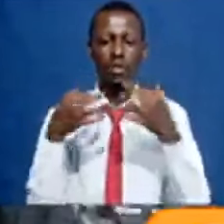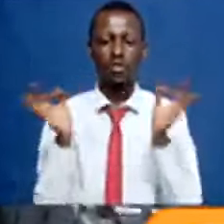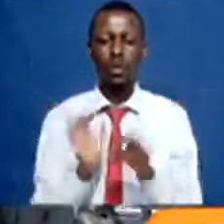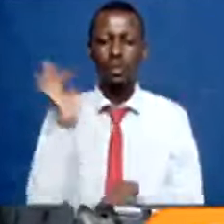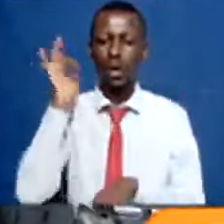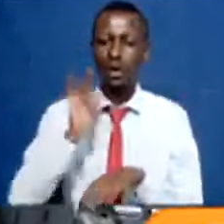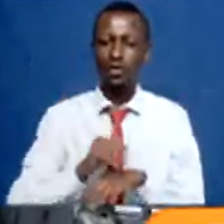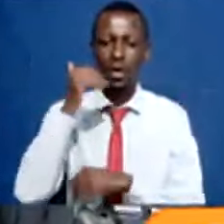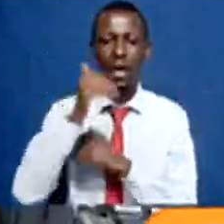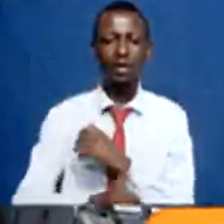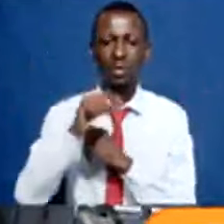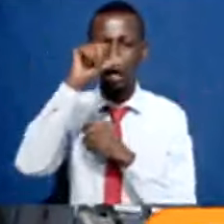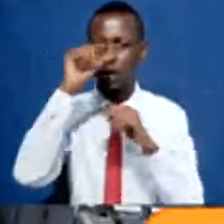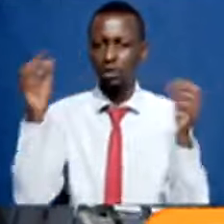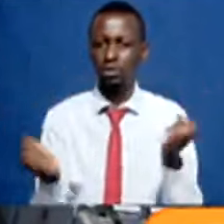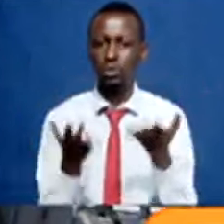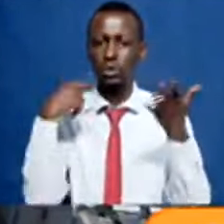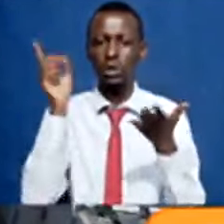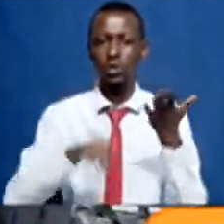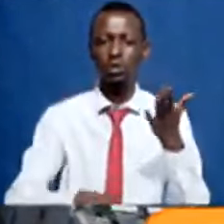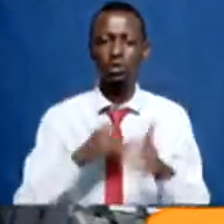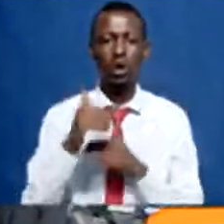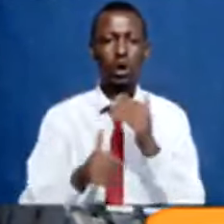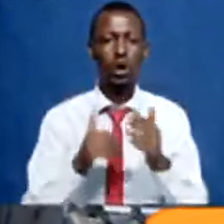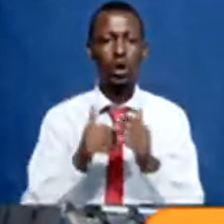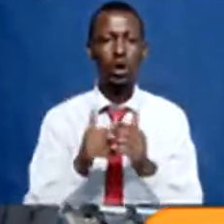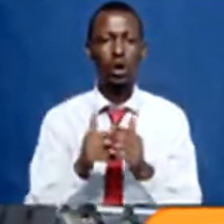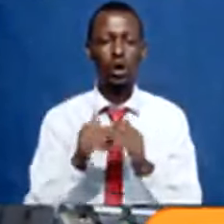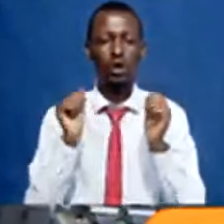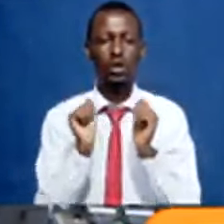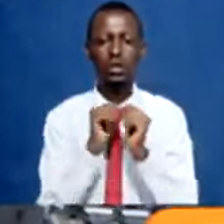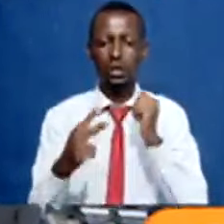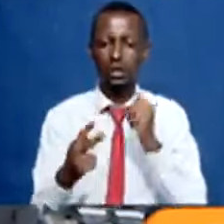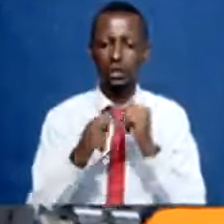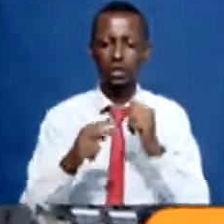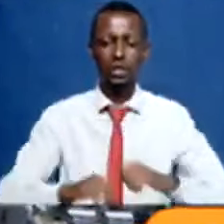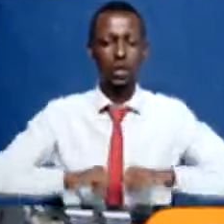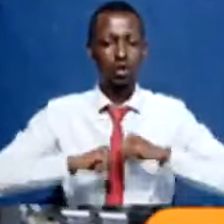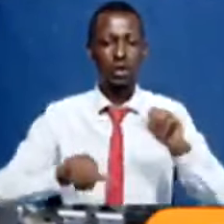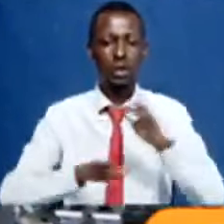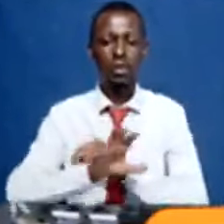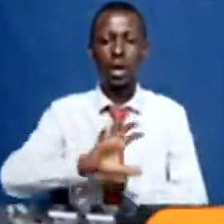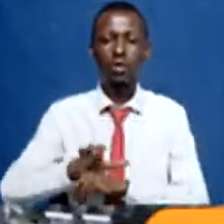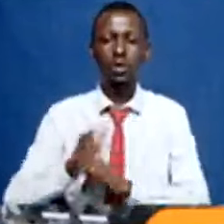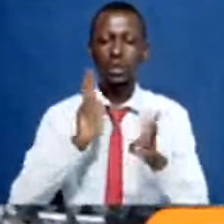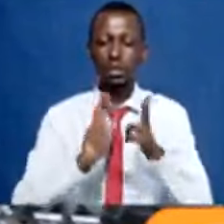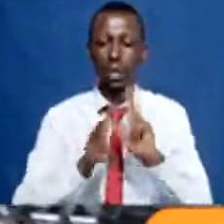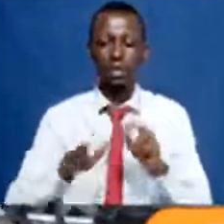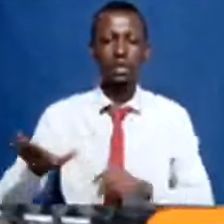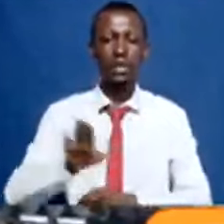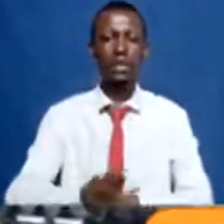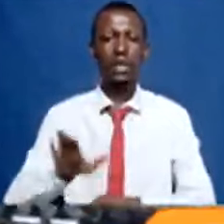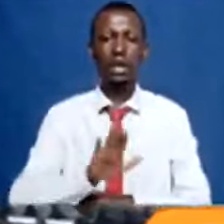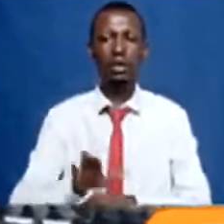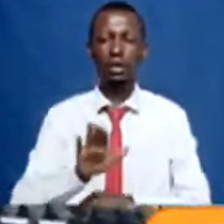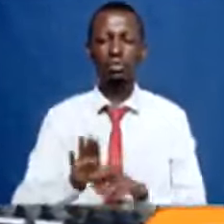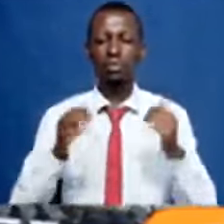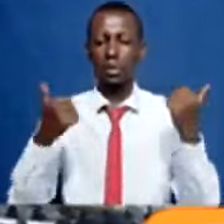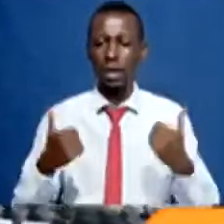gesi, Sakaja amesema maafisa wote 17 wa kaunti ndogo ya Embakasi wamepewa mamlaka ya